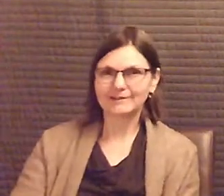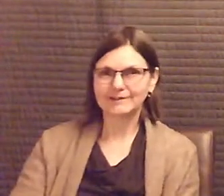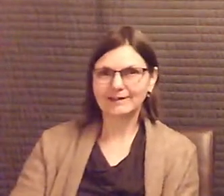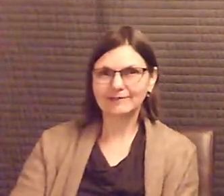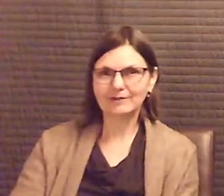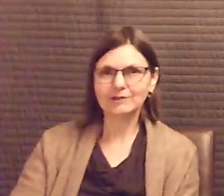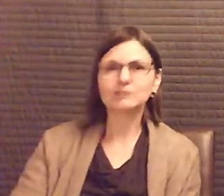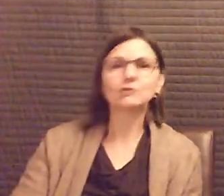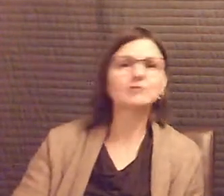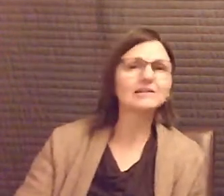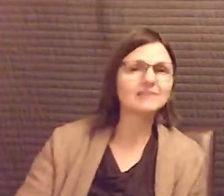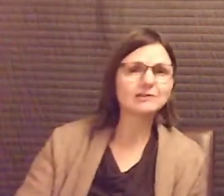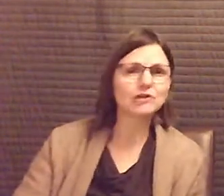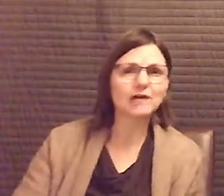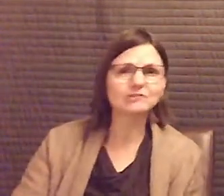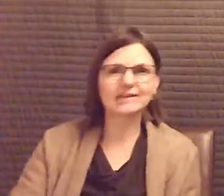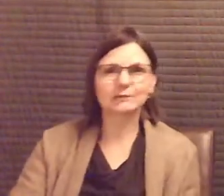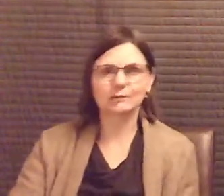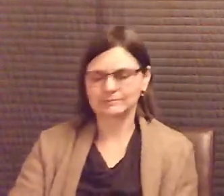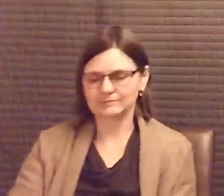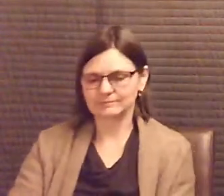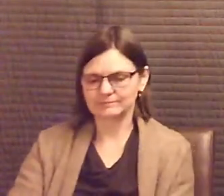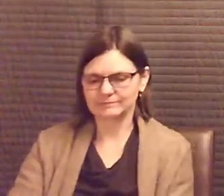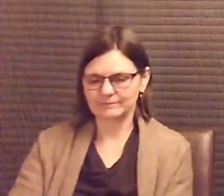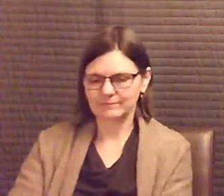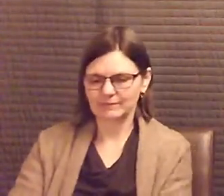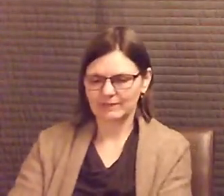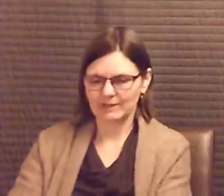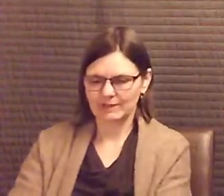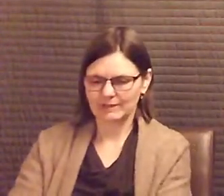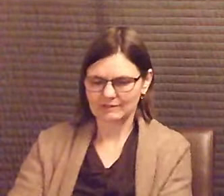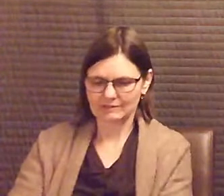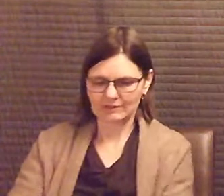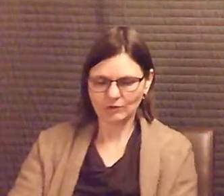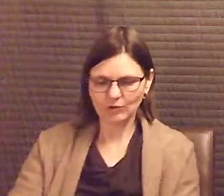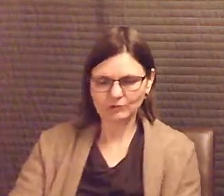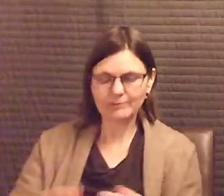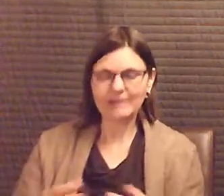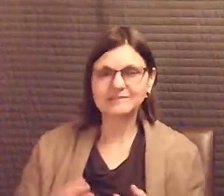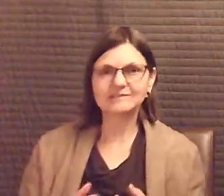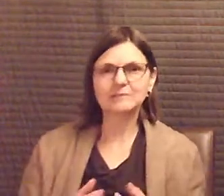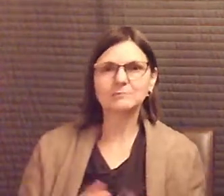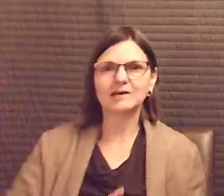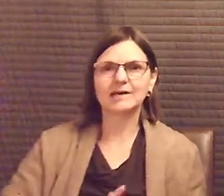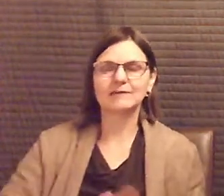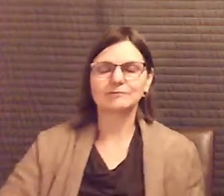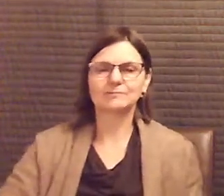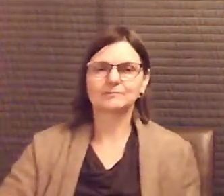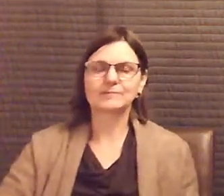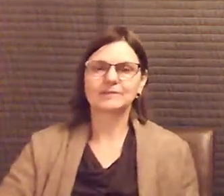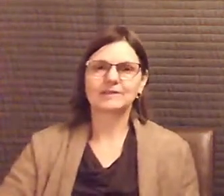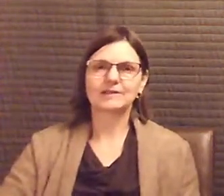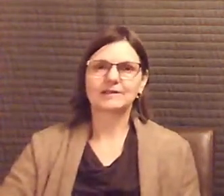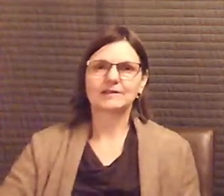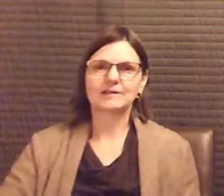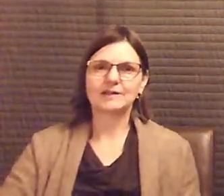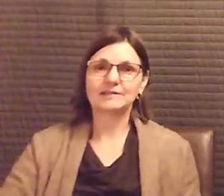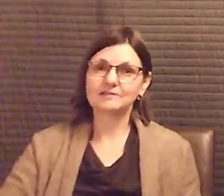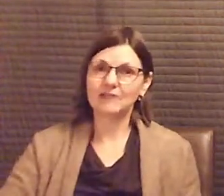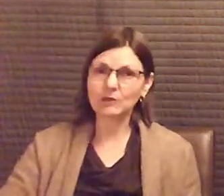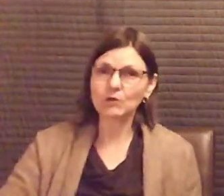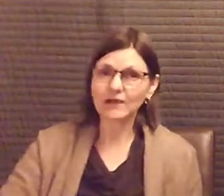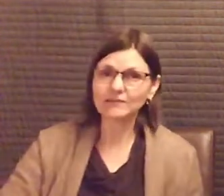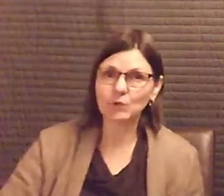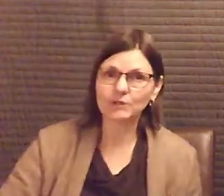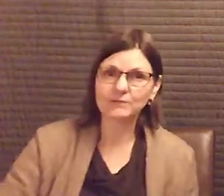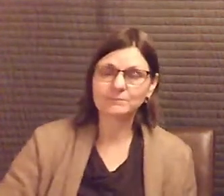ik waar ik dat over een wereldwijd door kunt niet boos wat is mijn stem en haar we leuke baan en